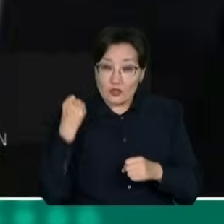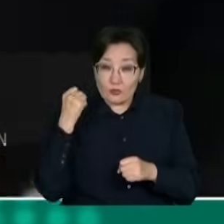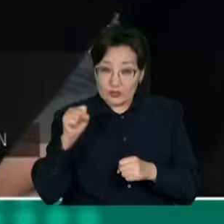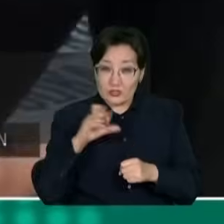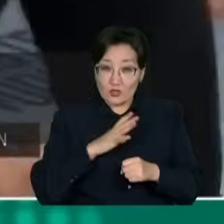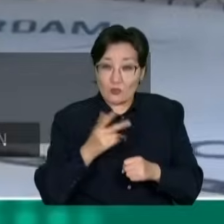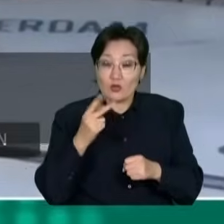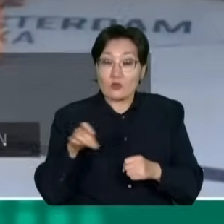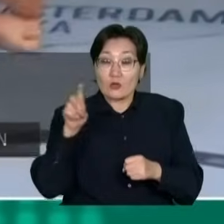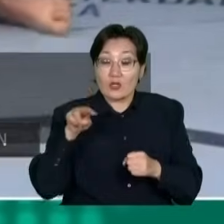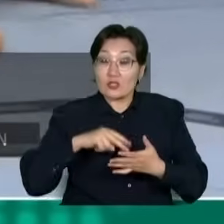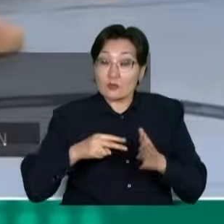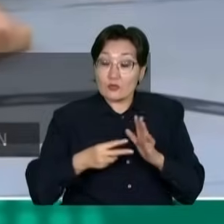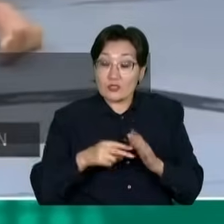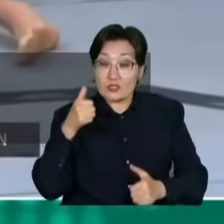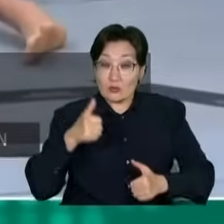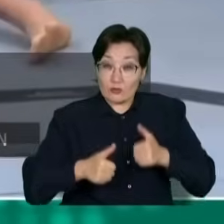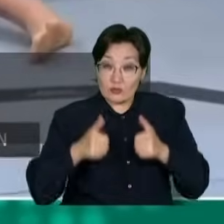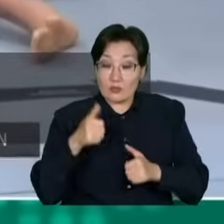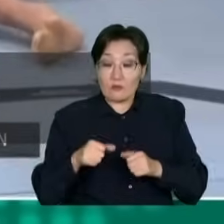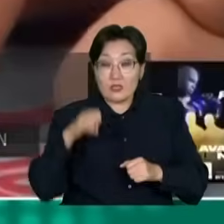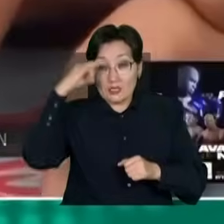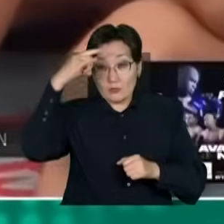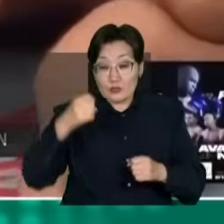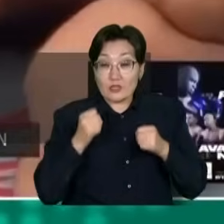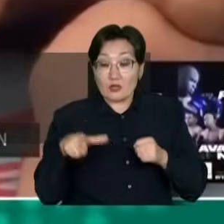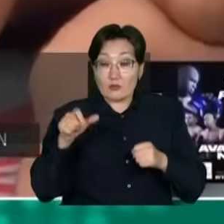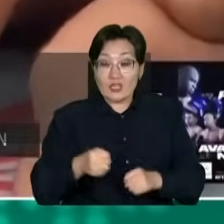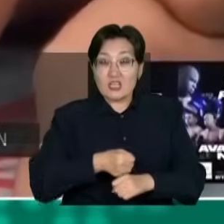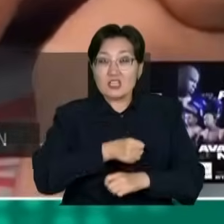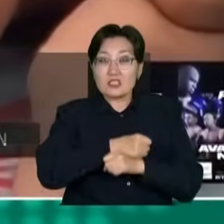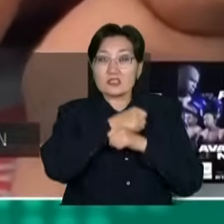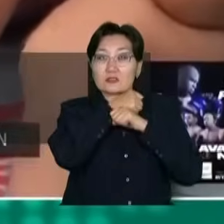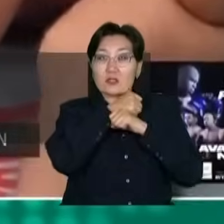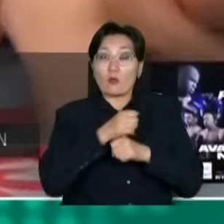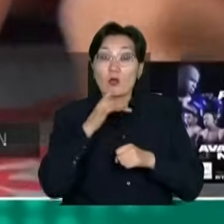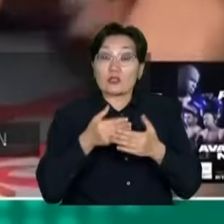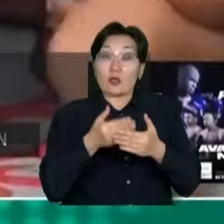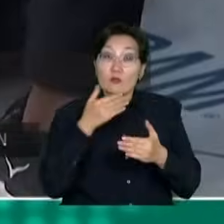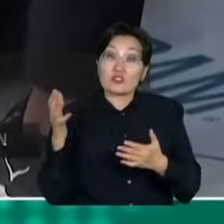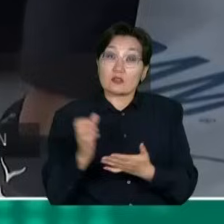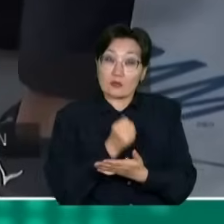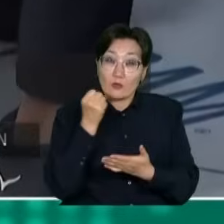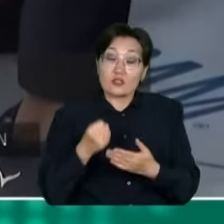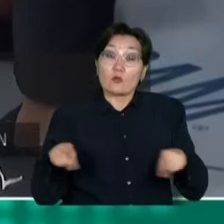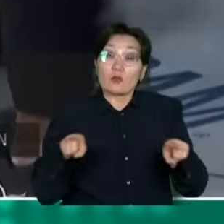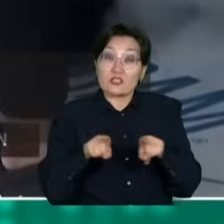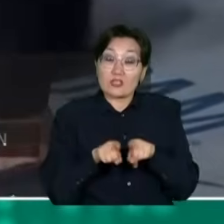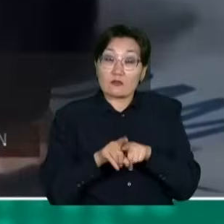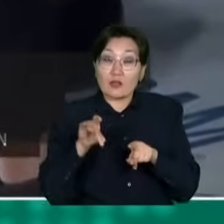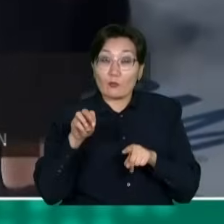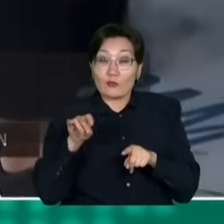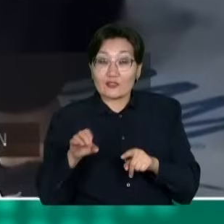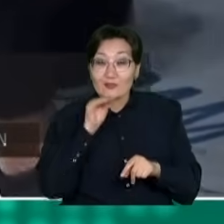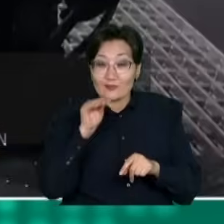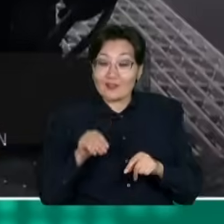еді. Үш раундқа жоспарланған жекпе-жекте отандасымыз қылғындыру әдісімен уақытынан бұрын жеңіске жетті. Осылайша Рахмонов